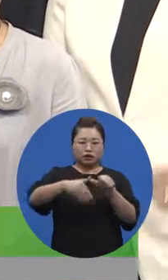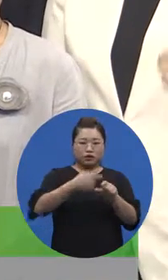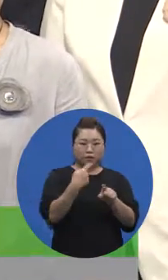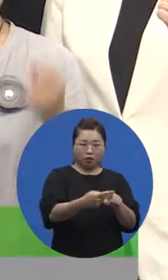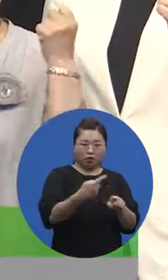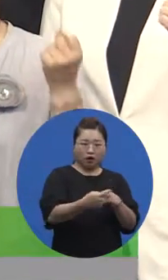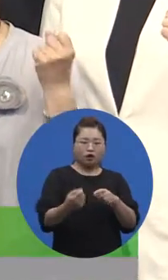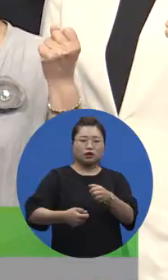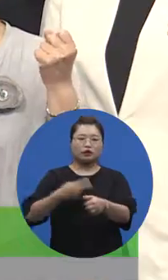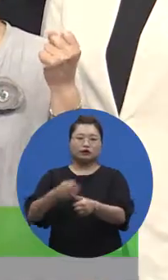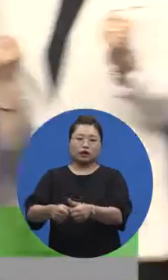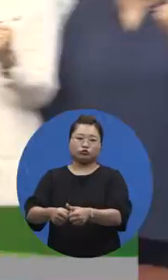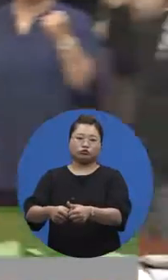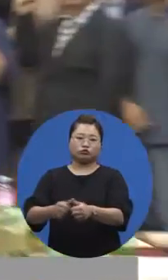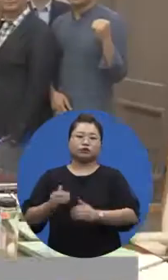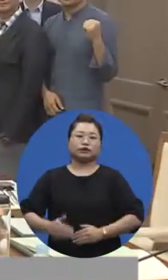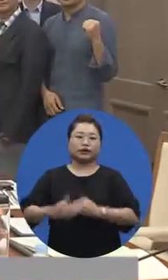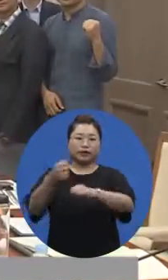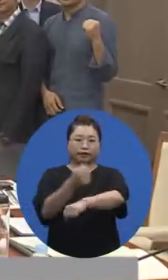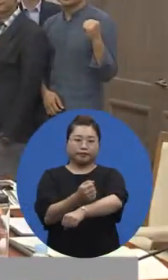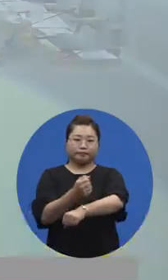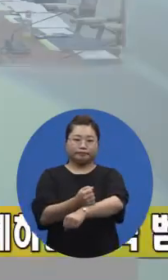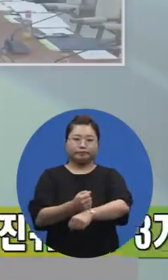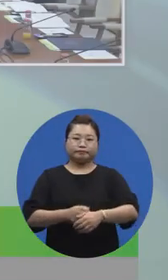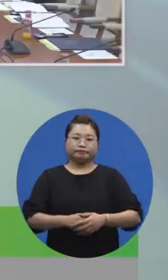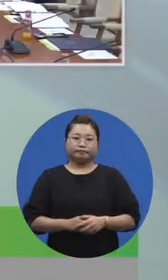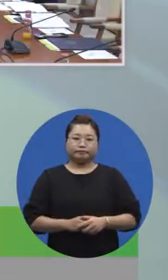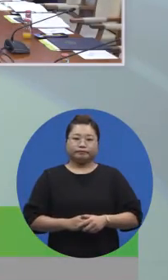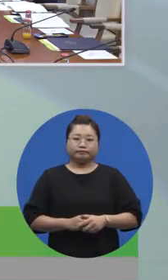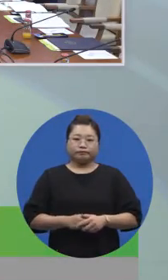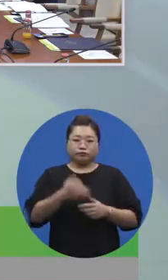상황 평가와 자문을 진행합니다.